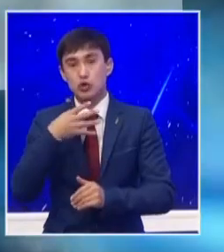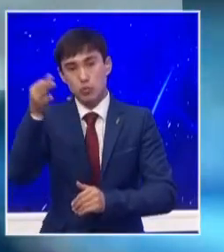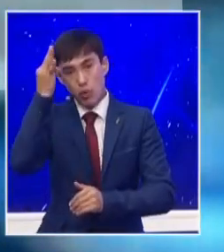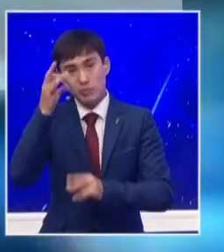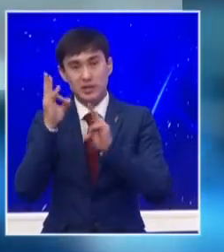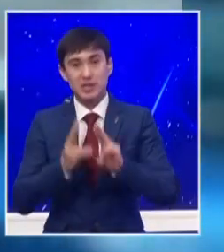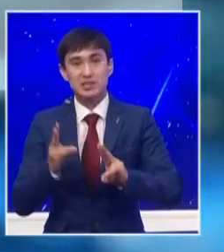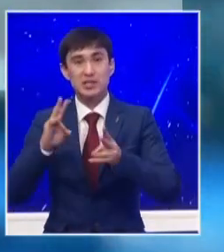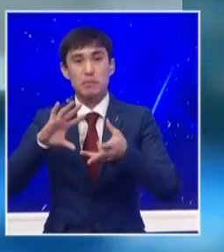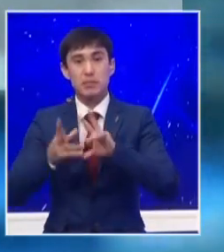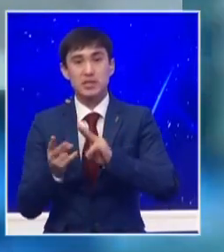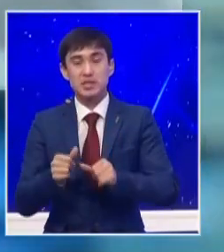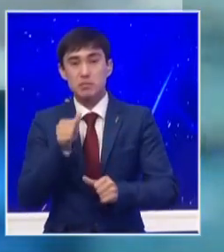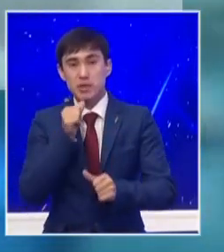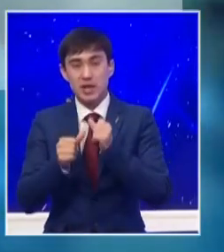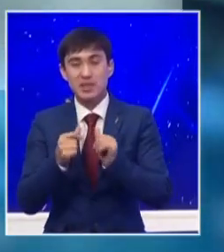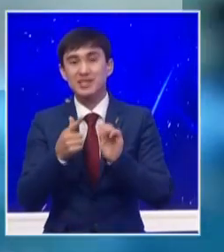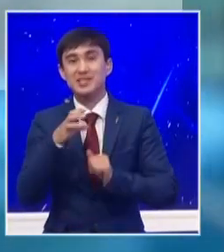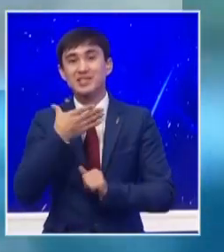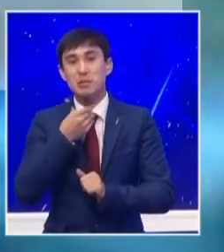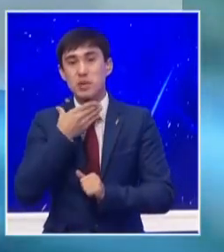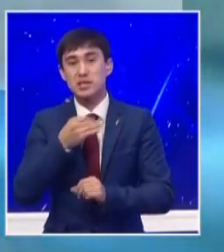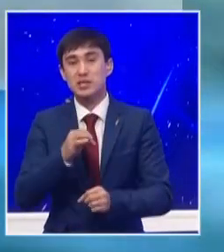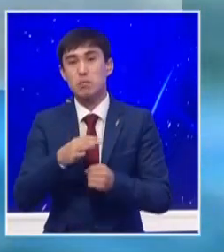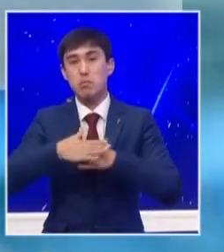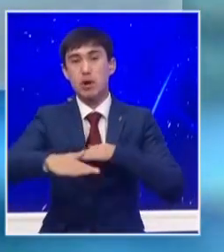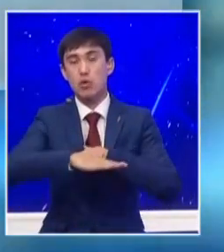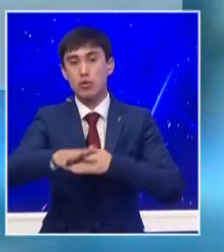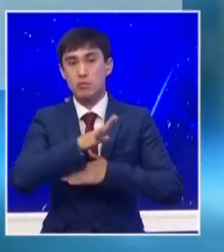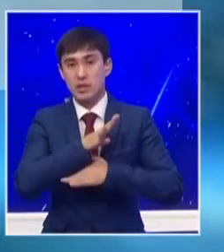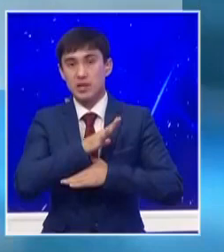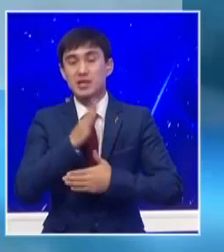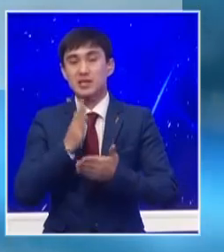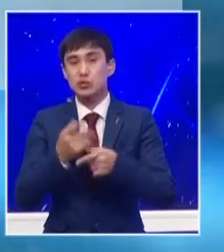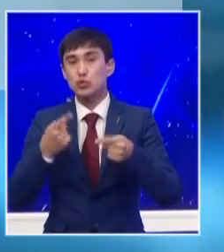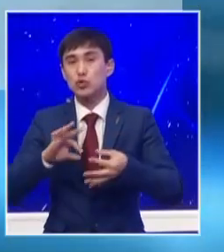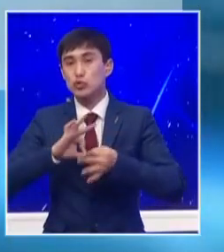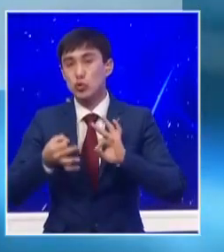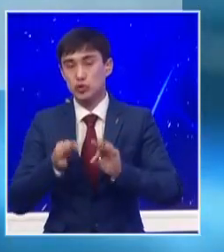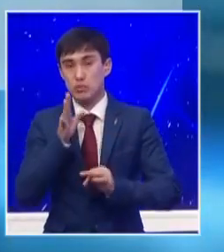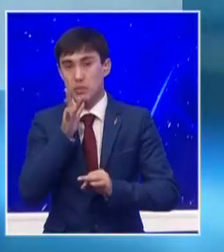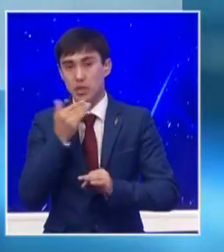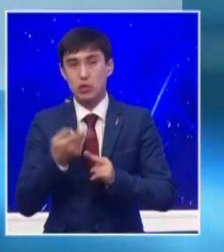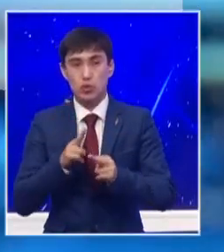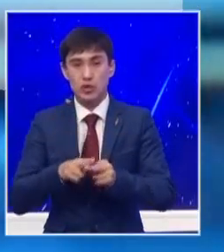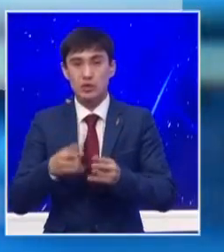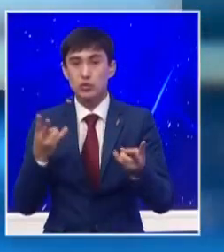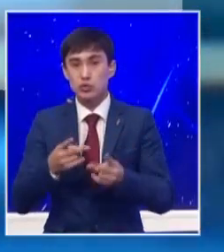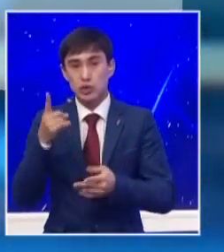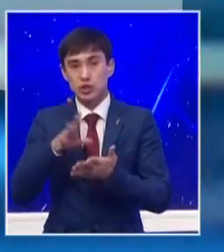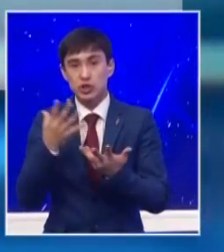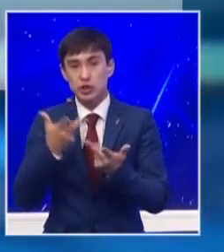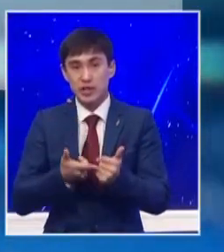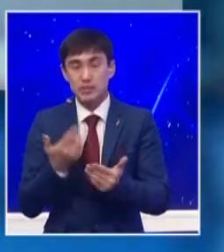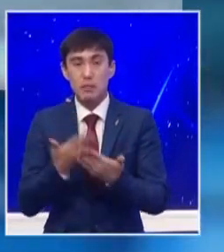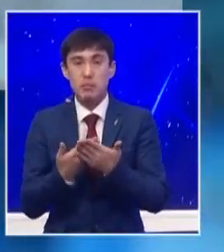трагические последствия испытаний на семипалатинском ядерном полигоне имеются и другие сложные моменты которые следует учесть